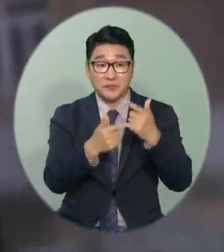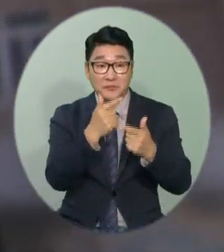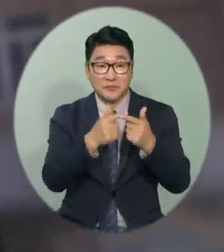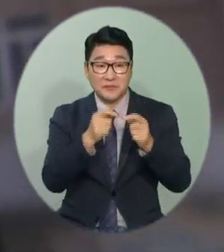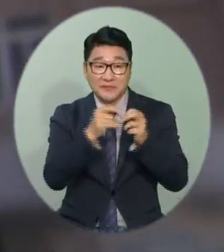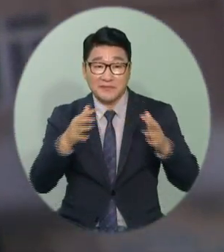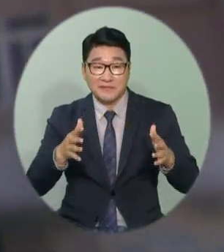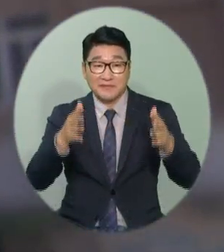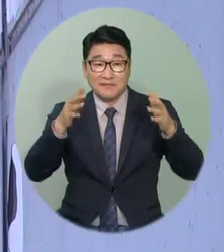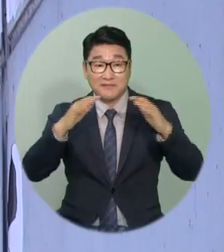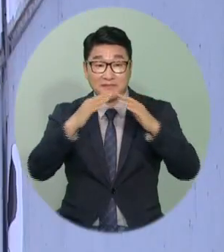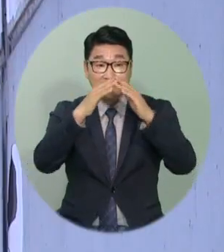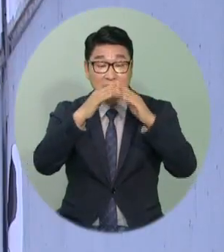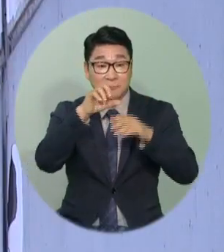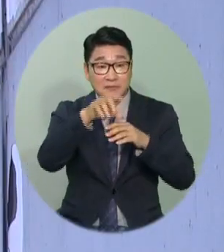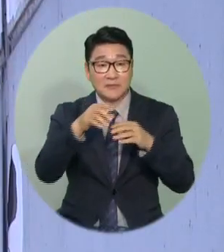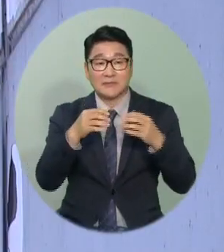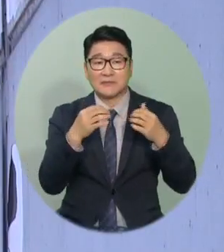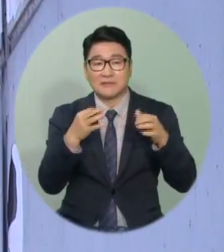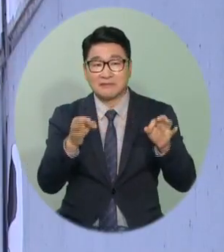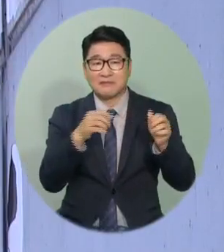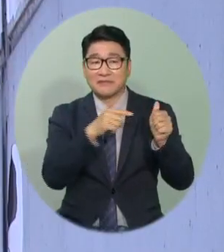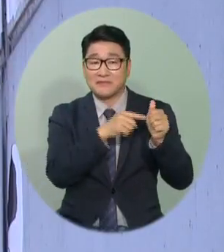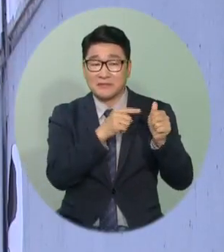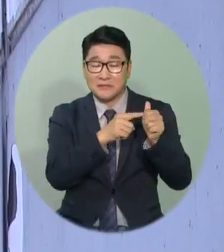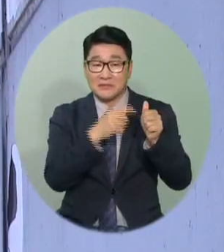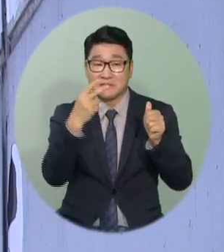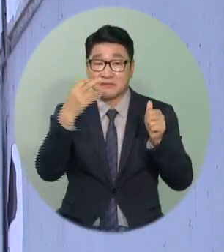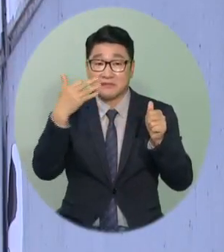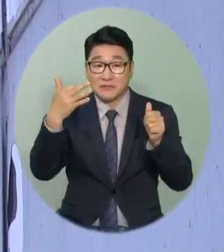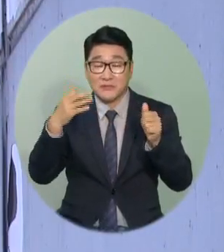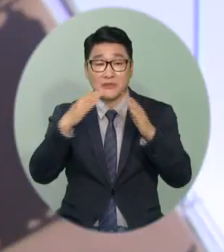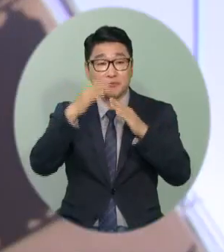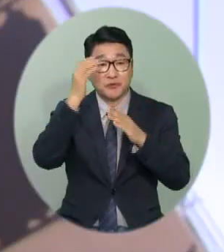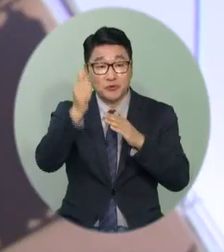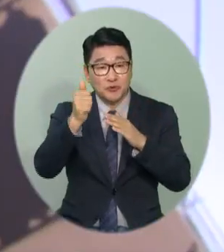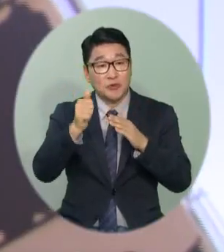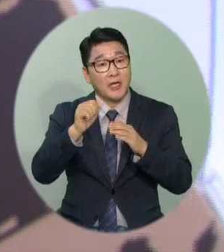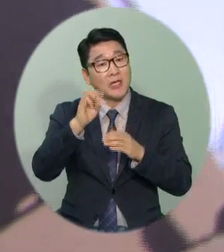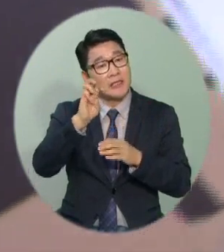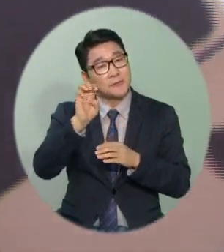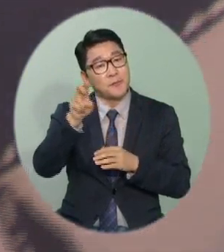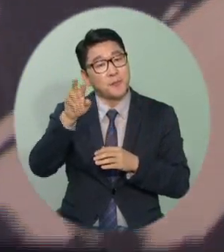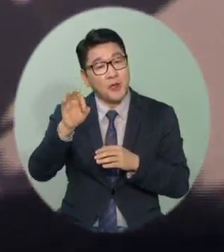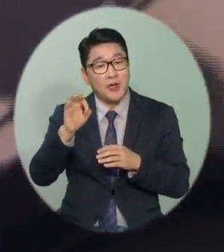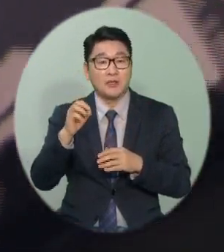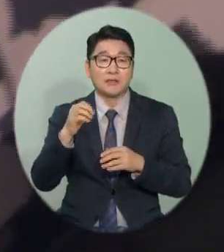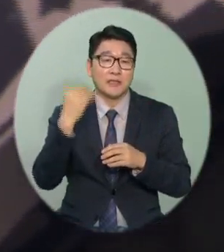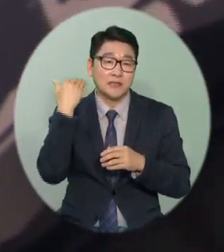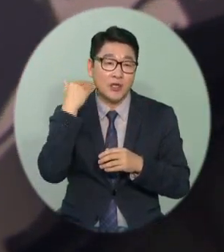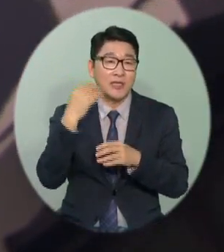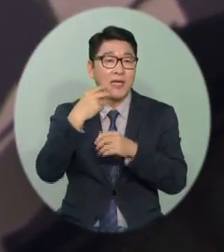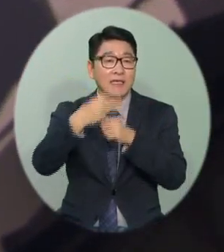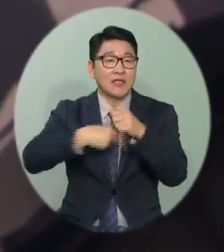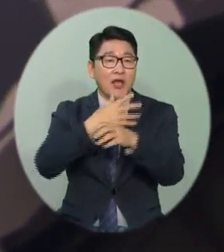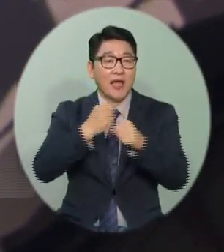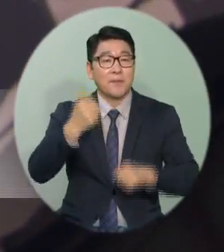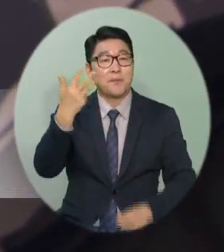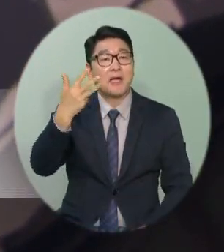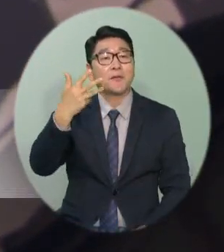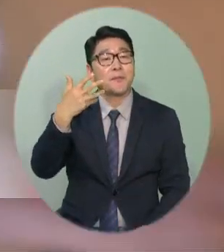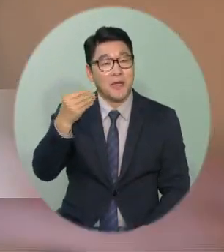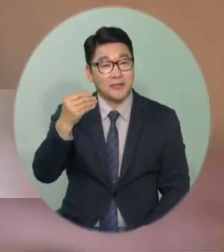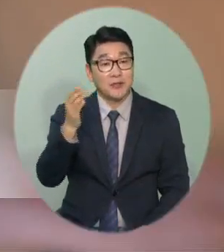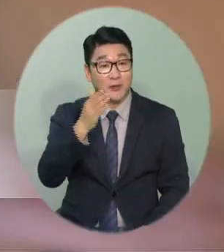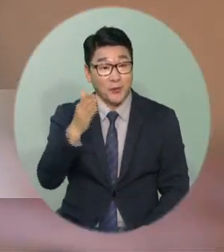다가구 주택입니다 김모씨는 지난 2019년 집주인과 115의 집을 8천여만 원에 2년 전세계약을